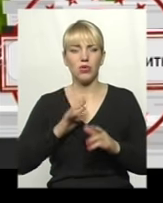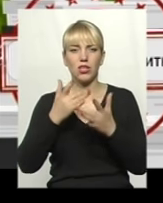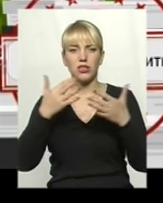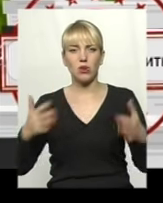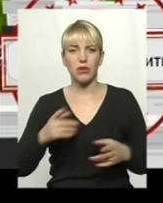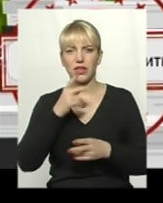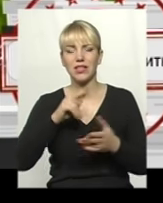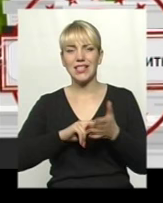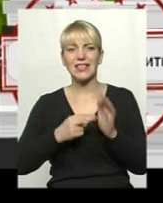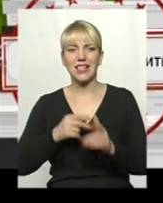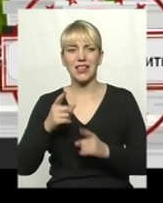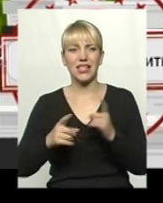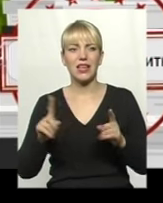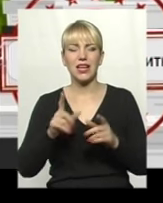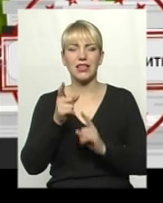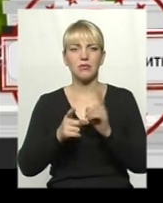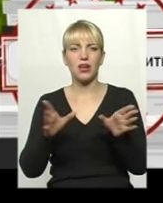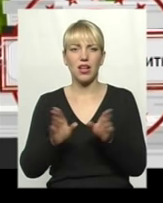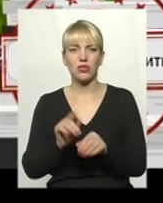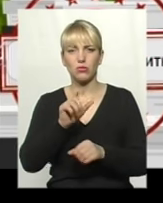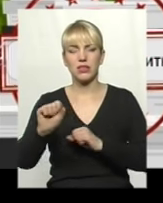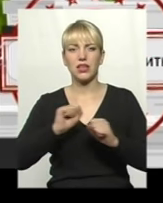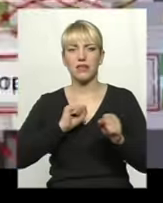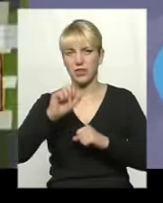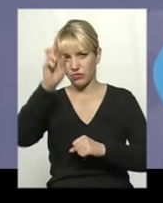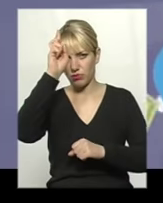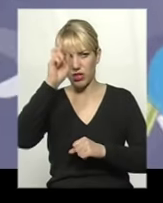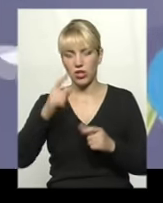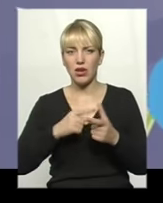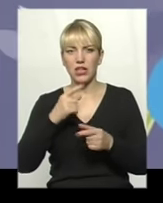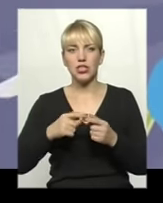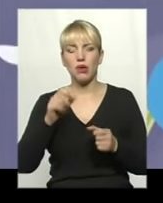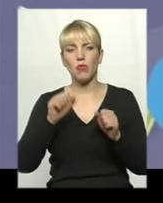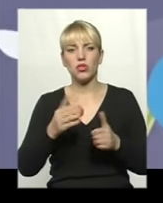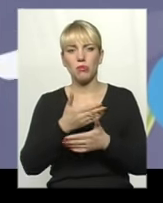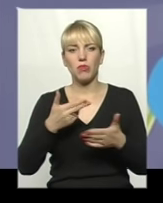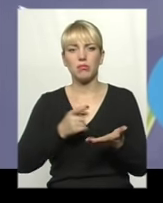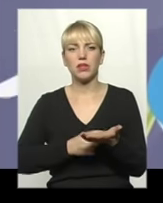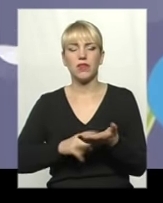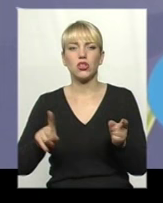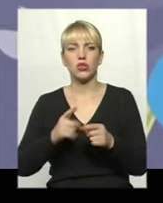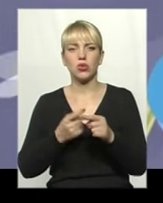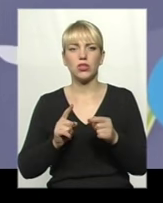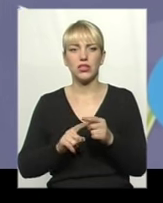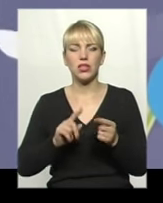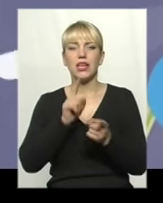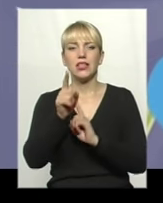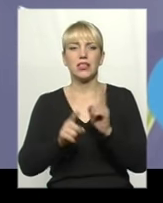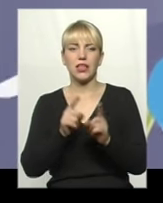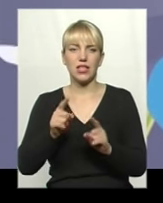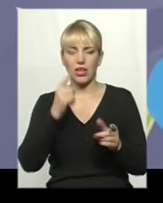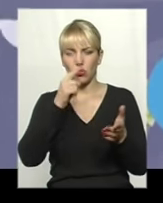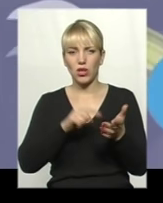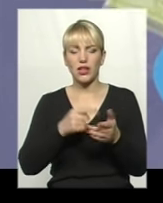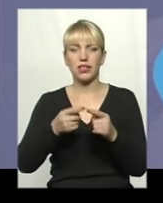плани розвитку, які змінювалися разом із керівництвом держави. Та чи можемо ми підтвердити, що ці стратегії торкались власне тих